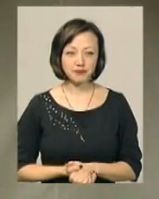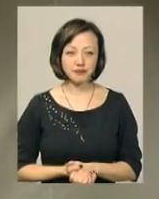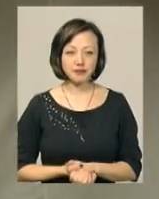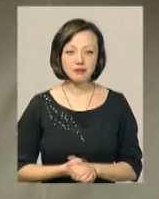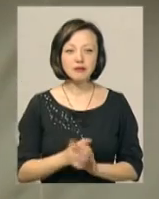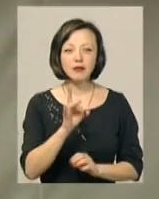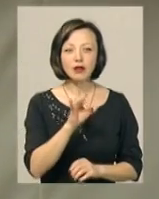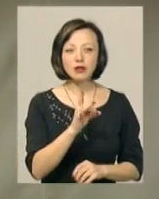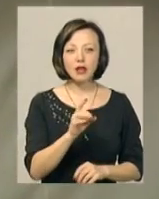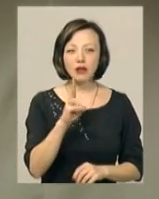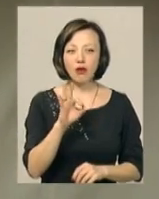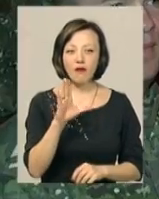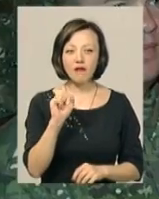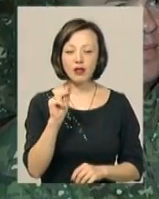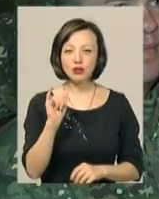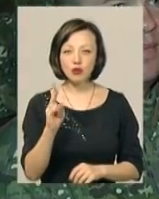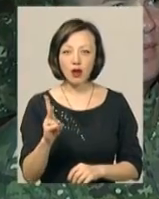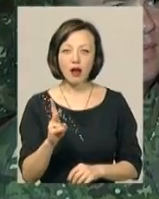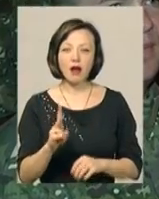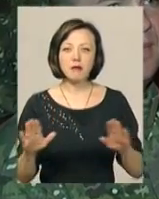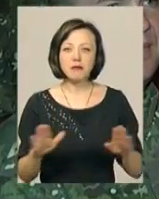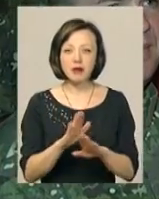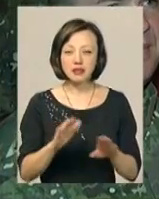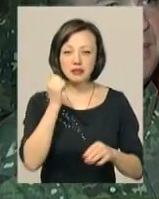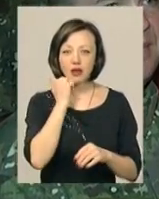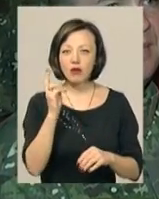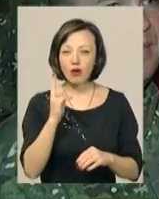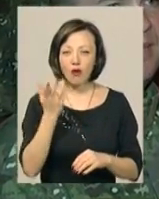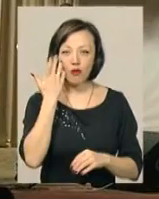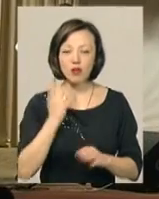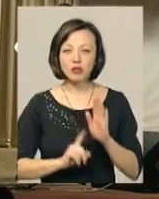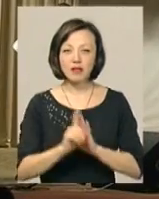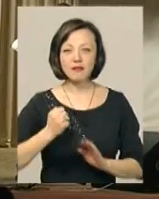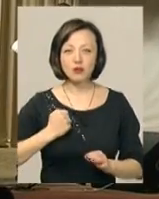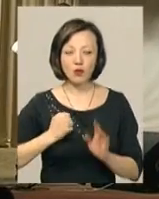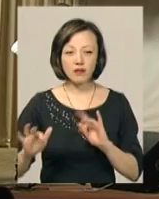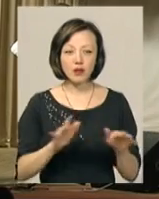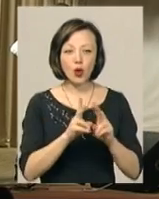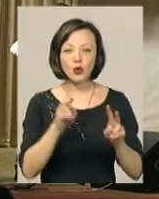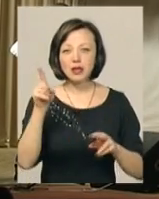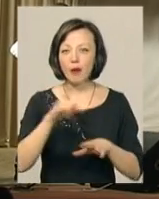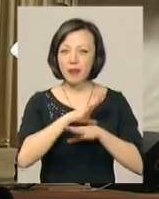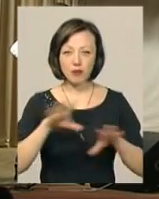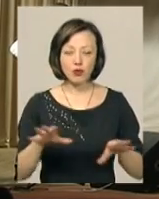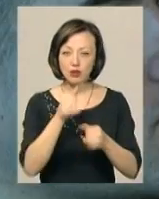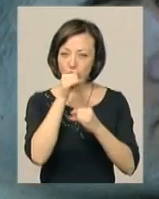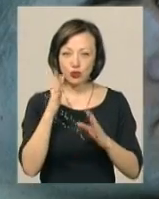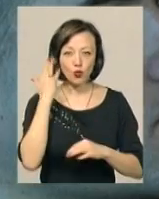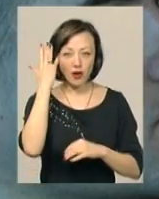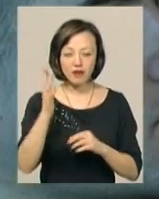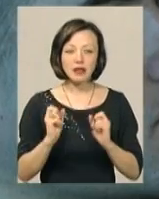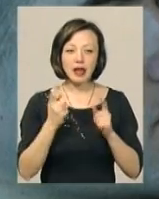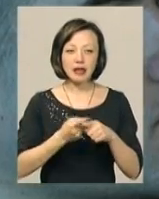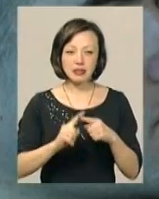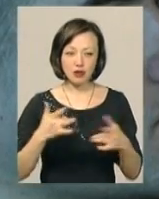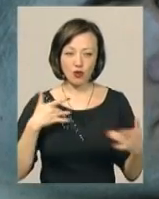Ковальчук – репер із Старокостянтинова. На схід їздить, відколи там почалися військові дії. Каже, той, хто там не був, не може уявити, наскільки